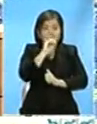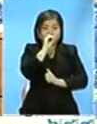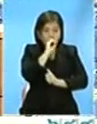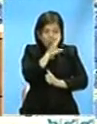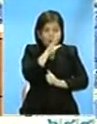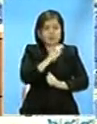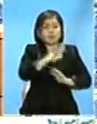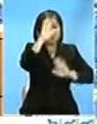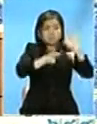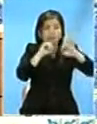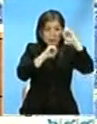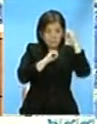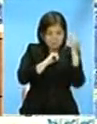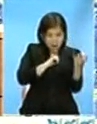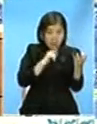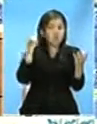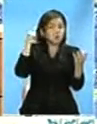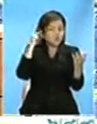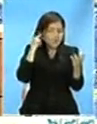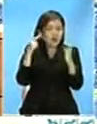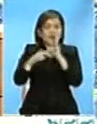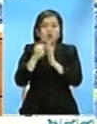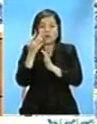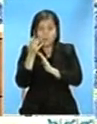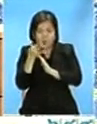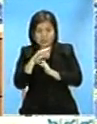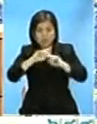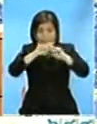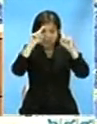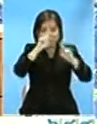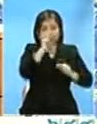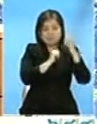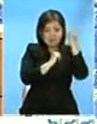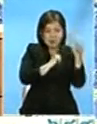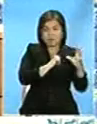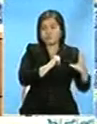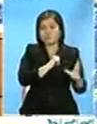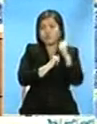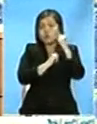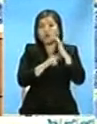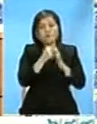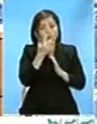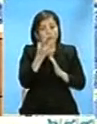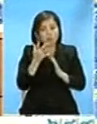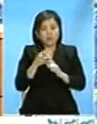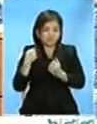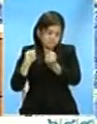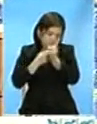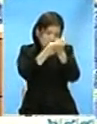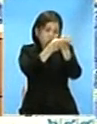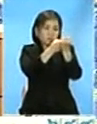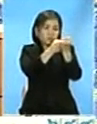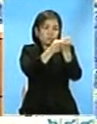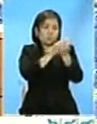องมีเหตุผลเมื่อไรก็ตามที่เสียงข้างมากเป็นเผด็จการเมื่อไรก็ตามที่เสียงข้างมากไม่มีเหตุผลเราจะต่อสู้กับเสียงข้างม